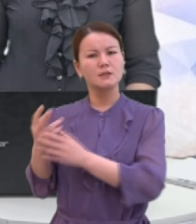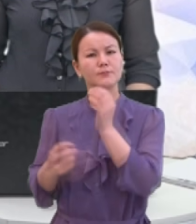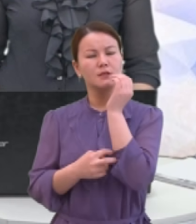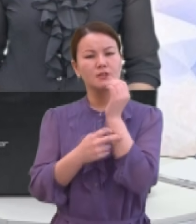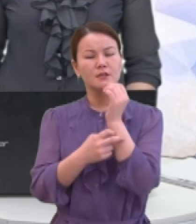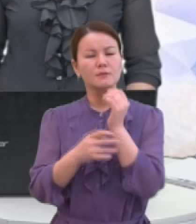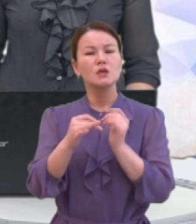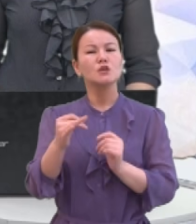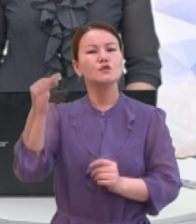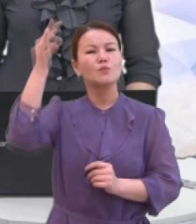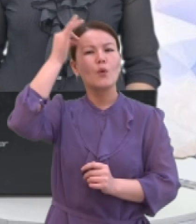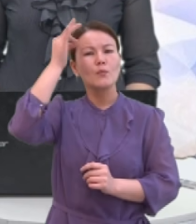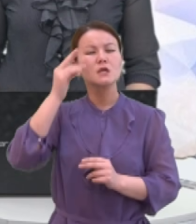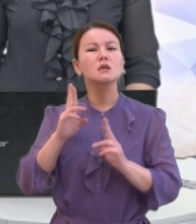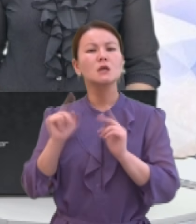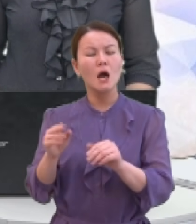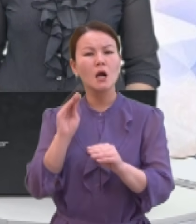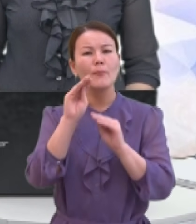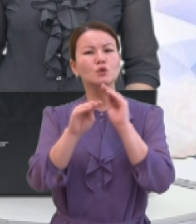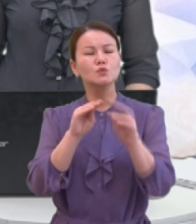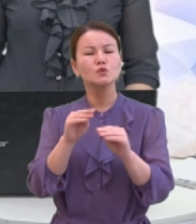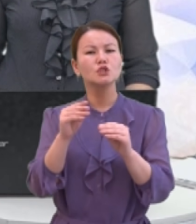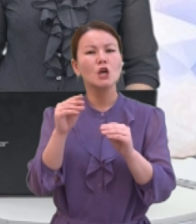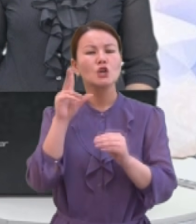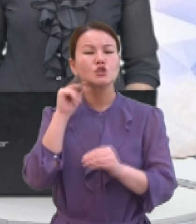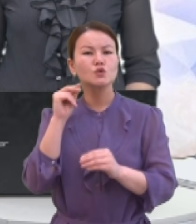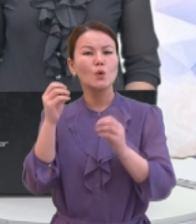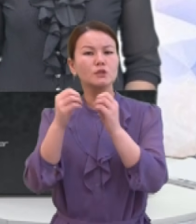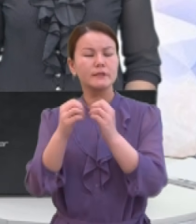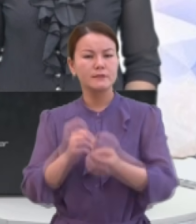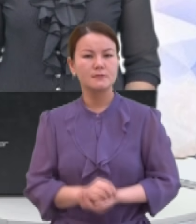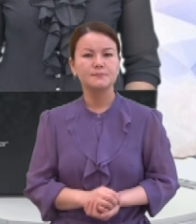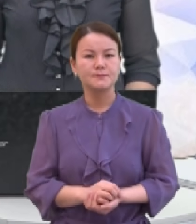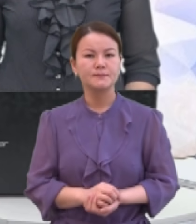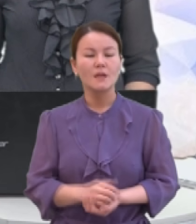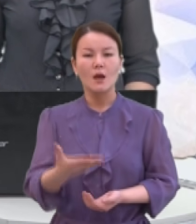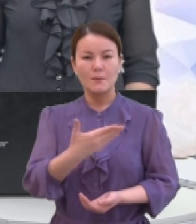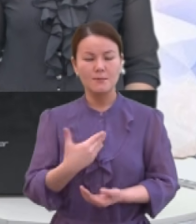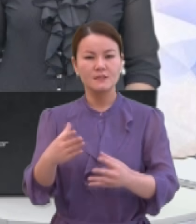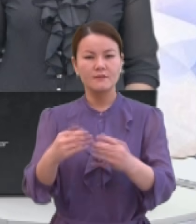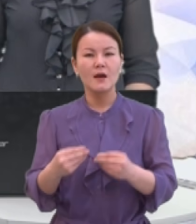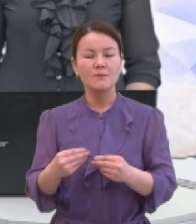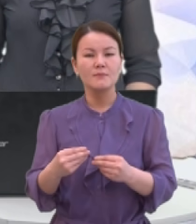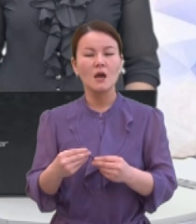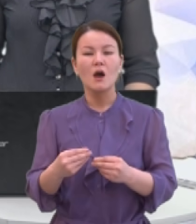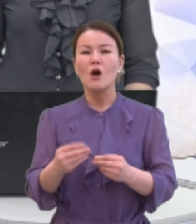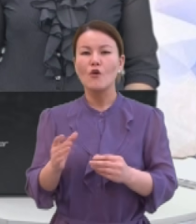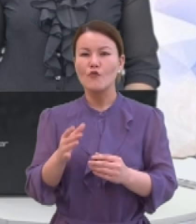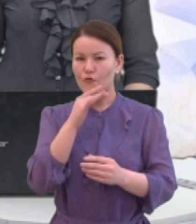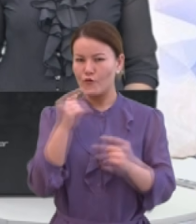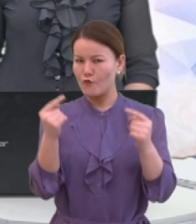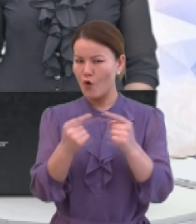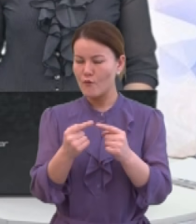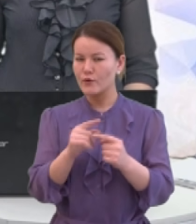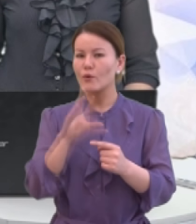вспомнили как образуется число 10 мы с вами как раз вовремя успели